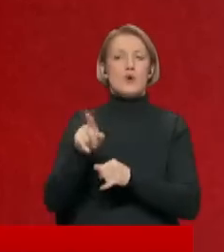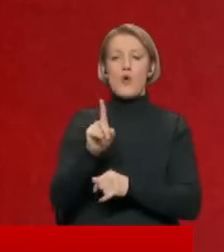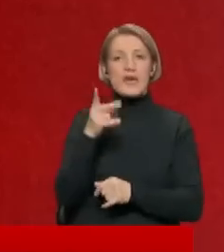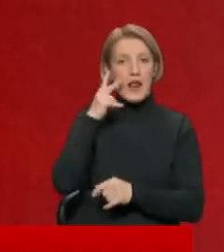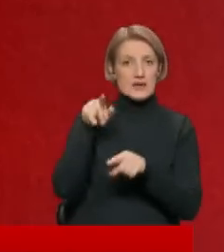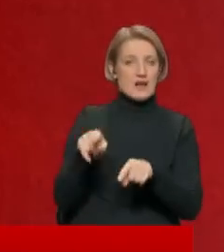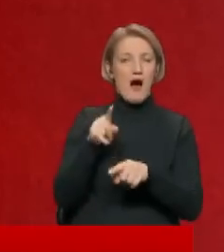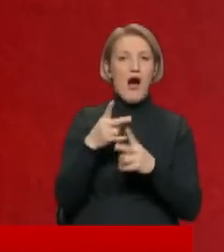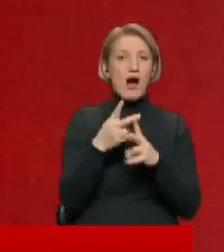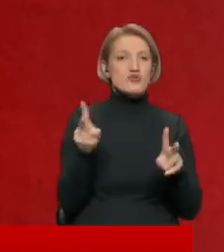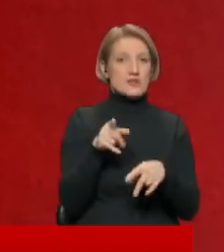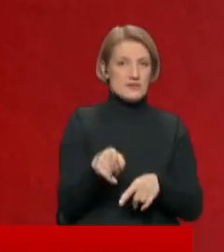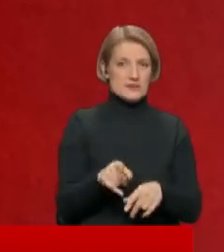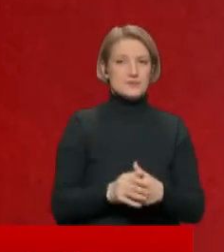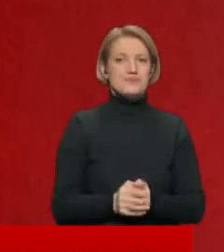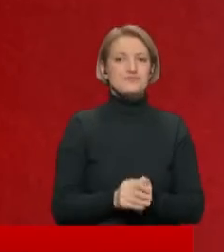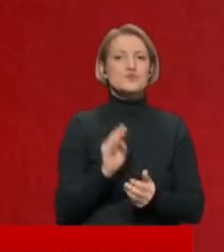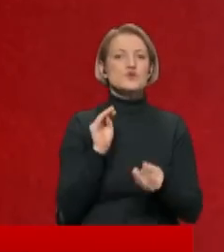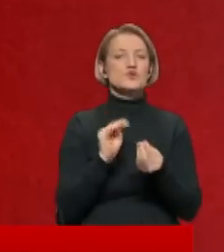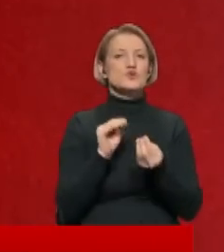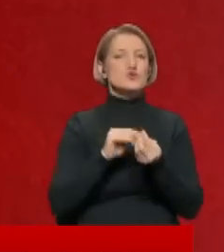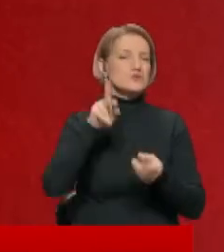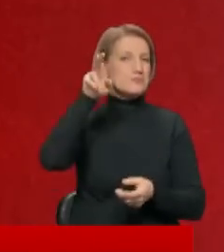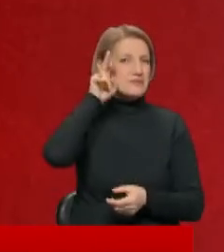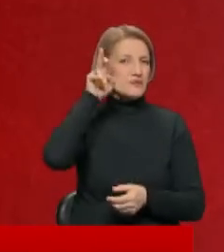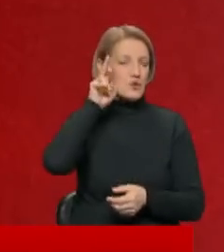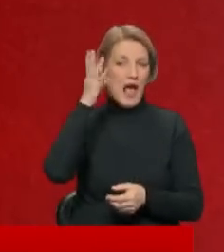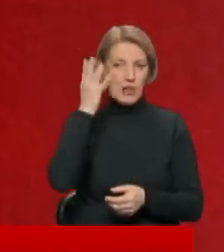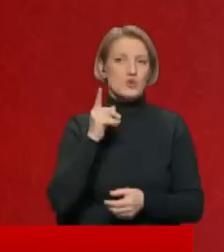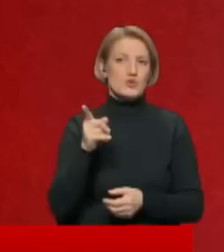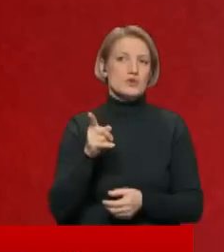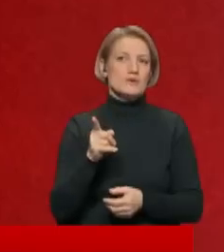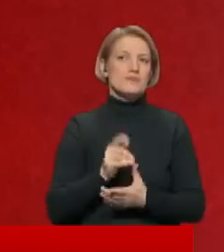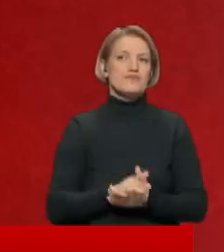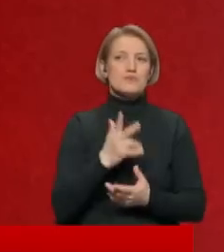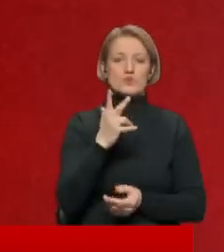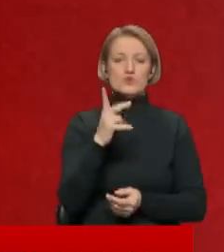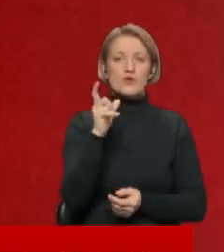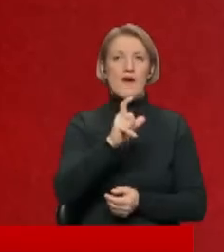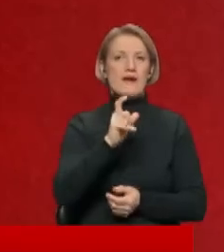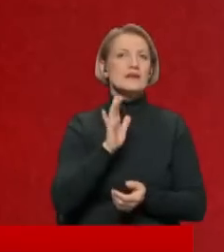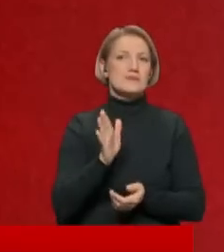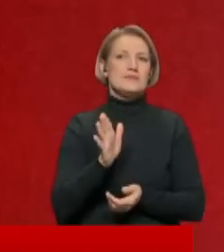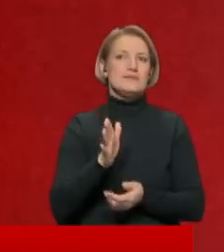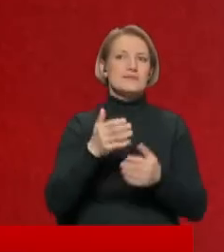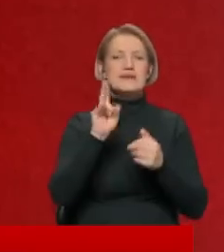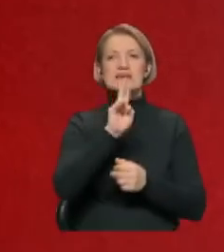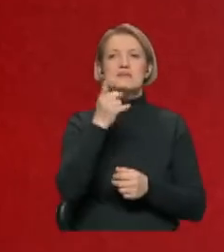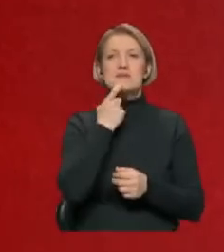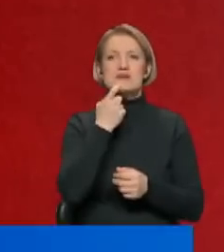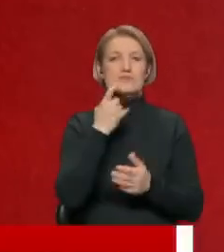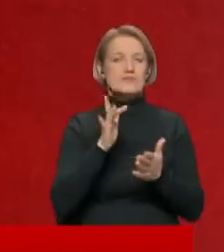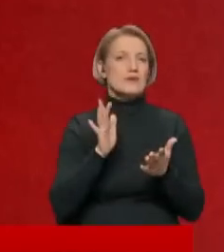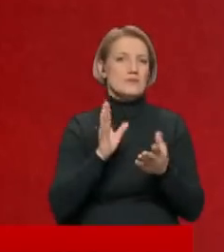açıklamalarından da zaten suçluluk psikolojisini anlıyorsunuz yani 3 aylık Zindan malzemelerinden 20 yıldır